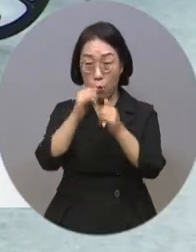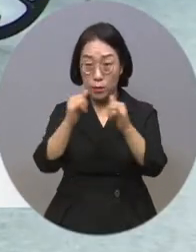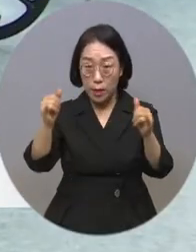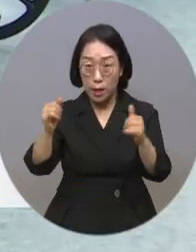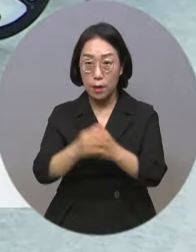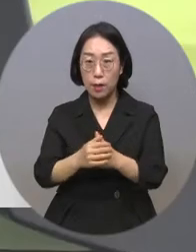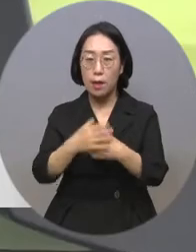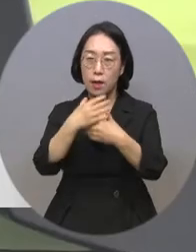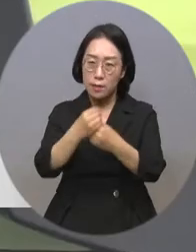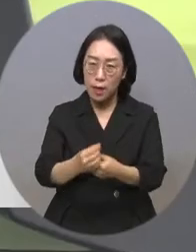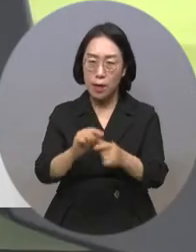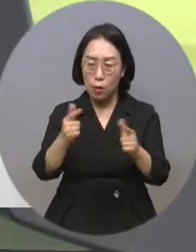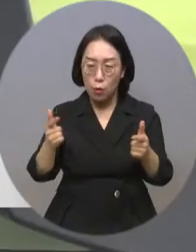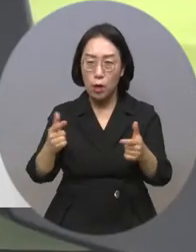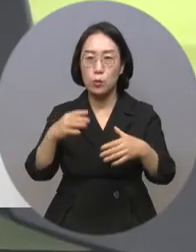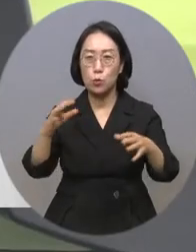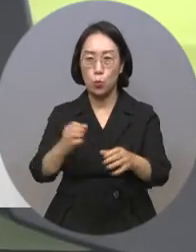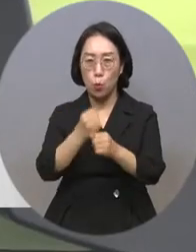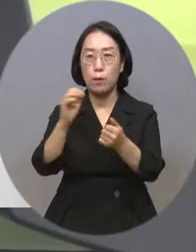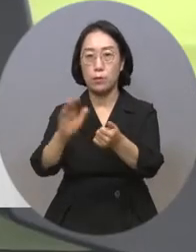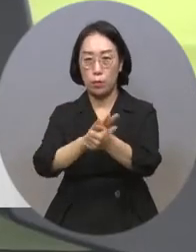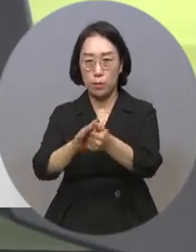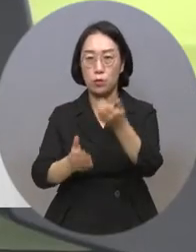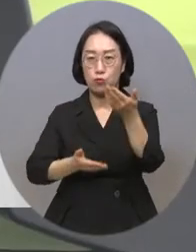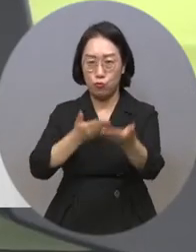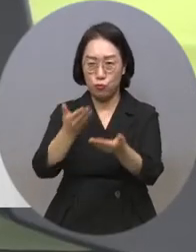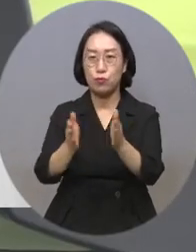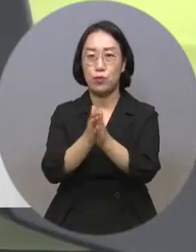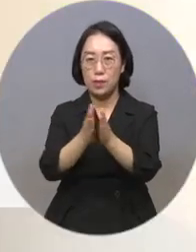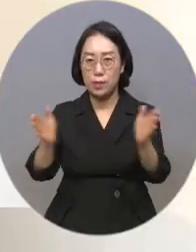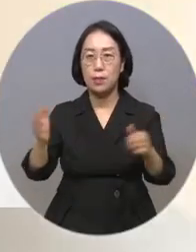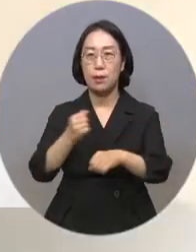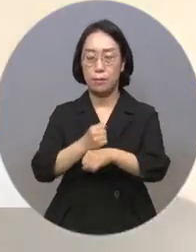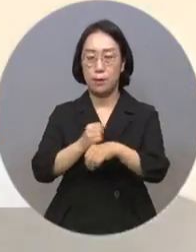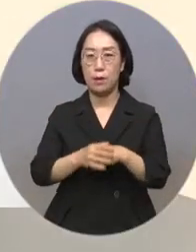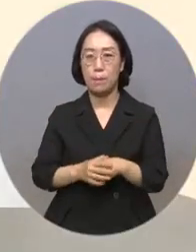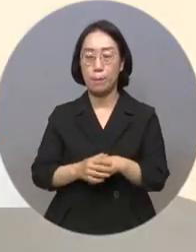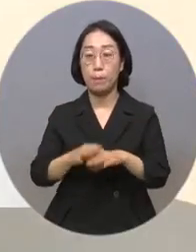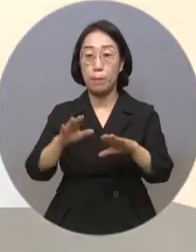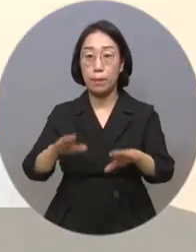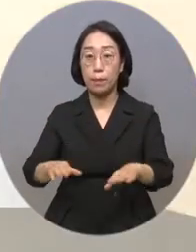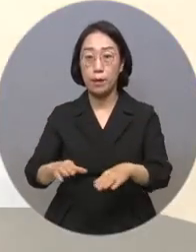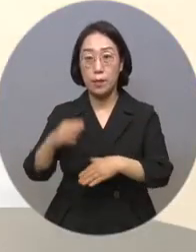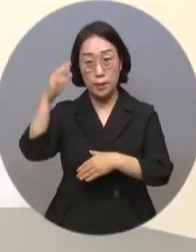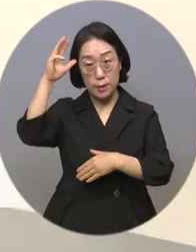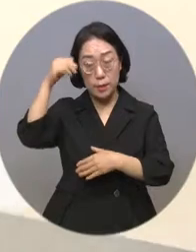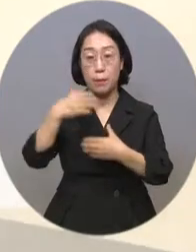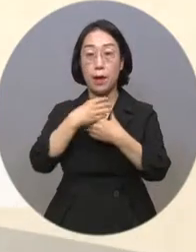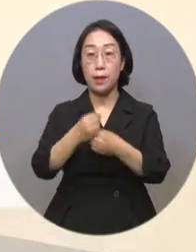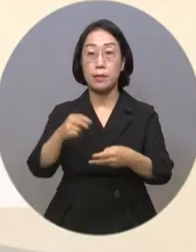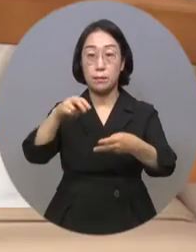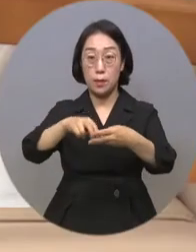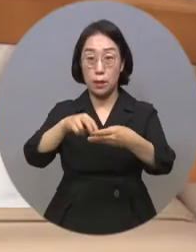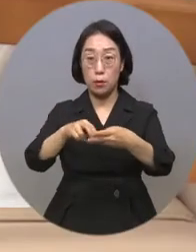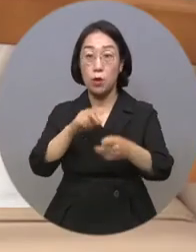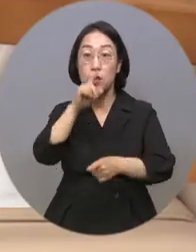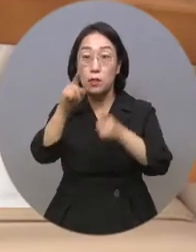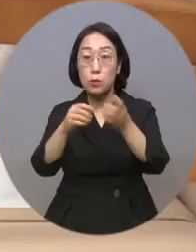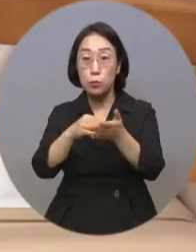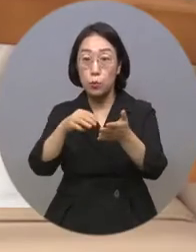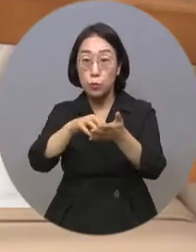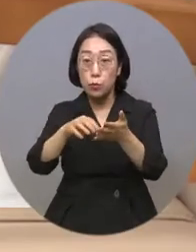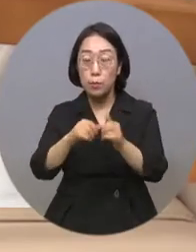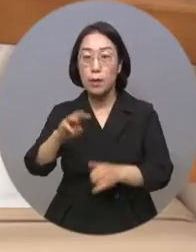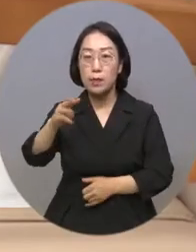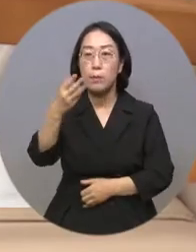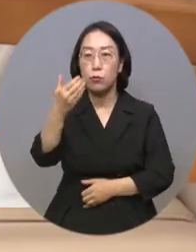등의 종합적 서비스를 정상 제공합니다. 현재 치매안심센터에 등록된 노인은